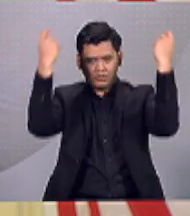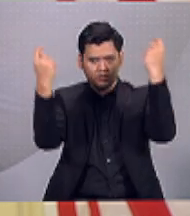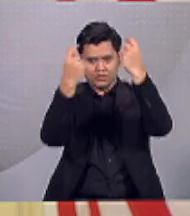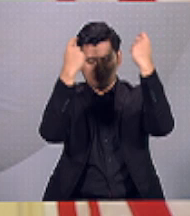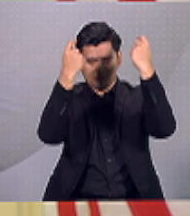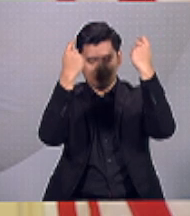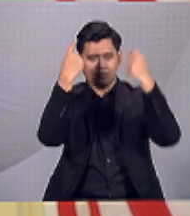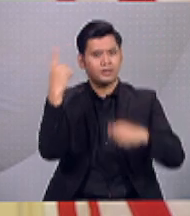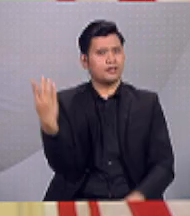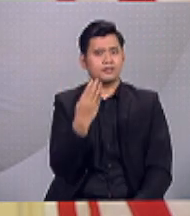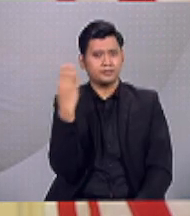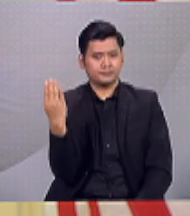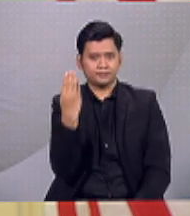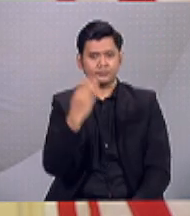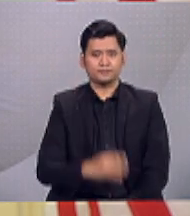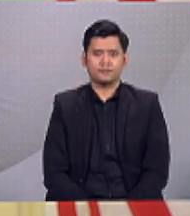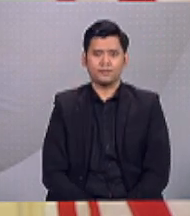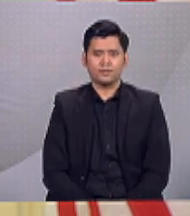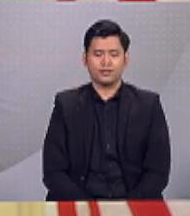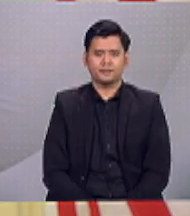Satu lagi soalan tentang apa tadi?